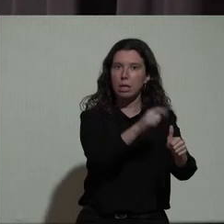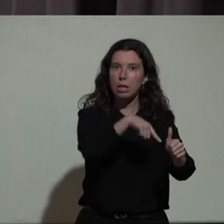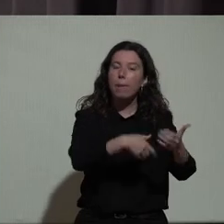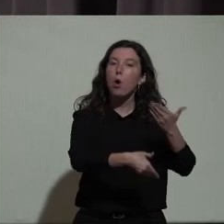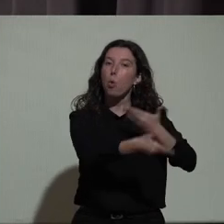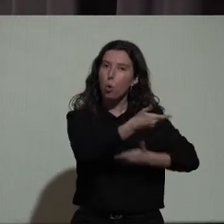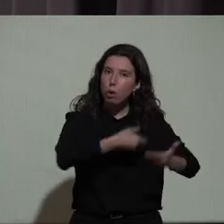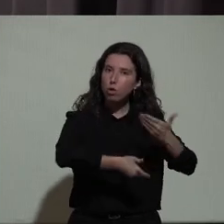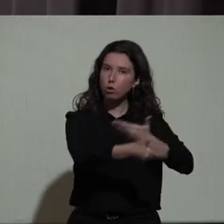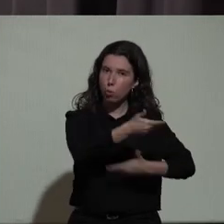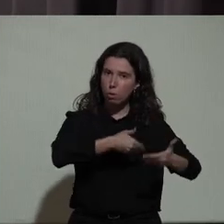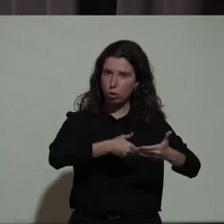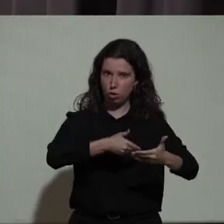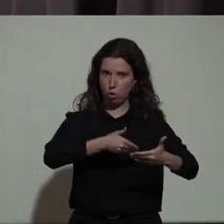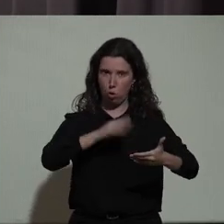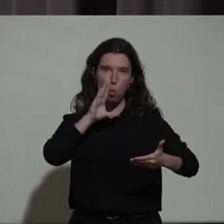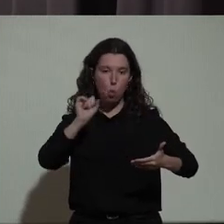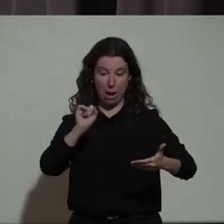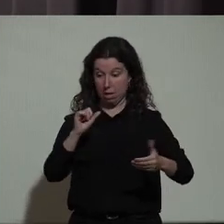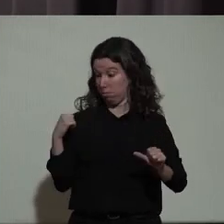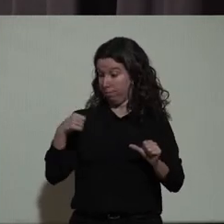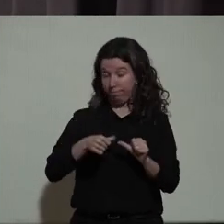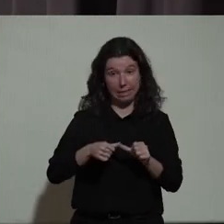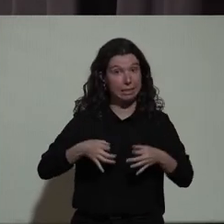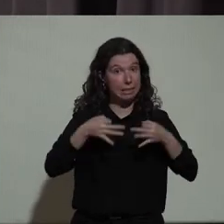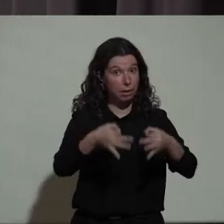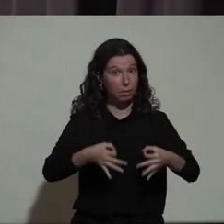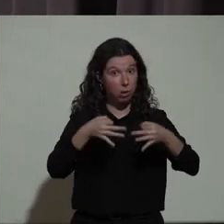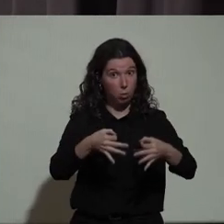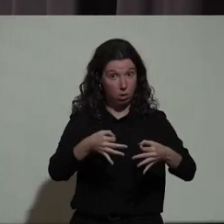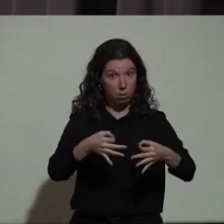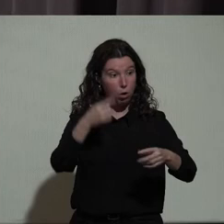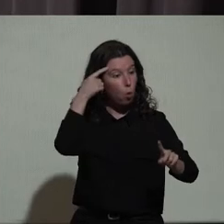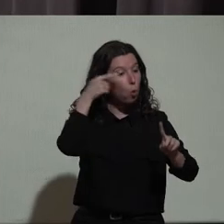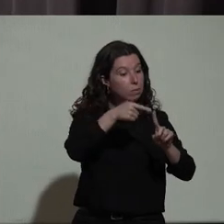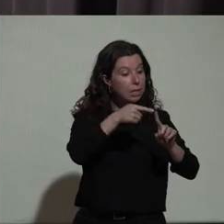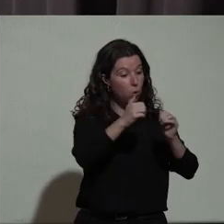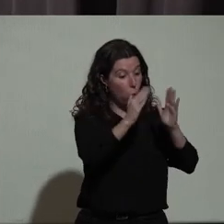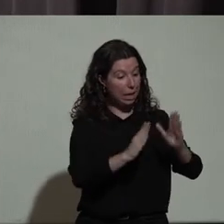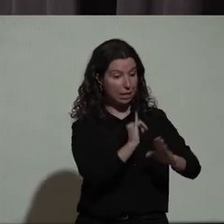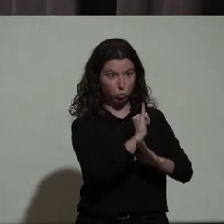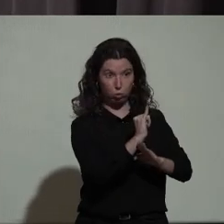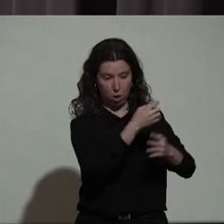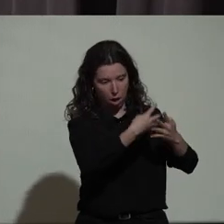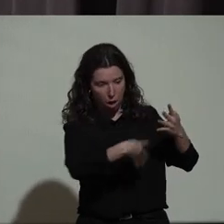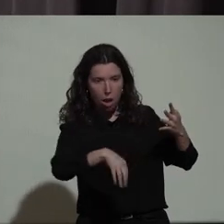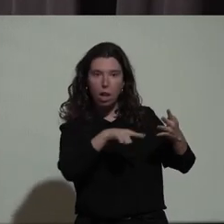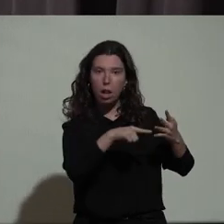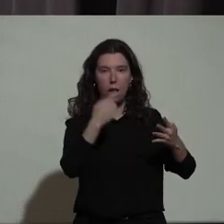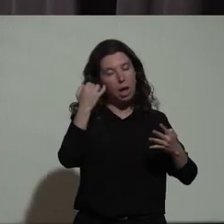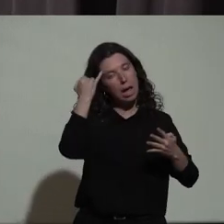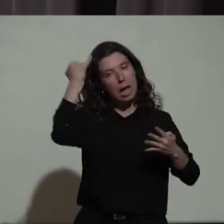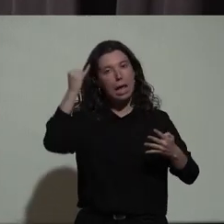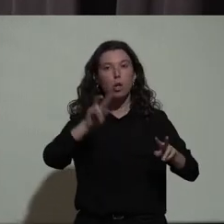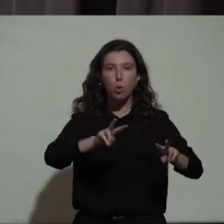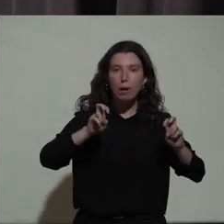col·laborant amb tot l'equip de govern com ho hem fet fins ara, en l'impuls i el desplegament dels objectius institucionals centrats en la innovació, la transferència